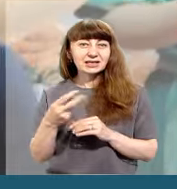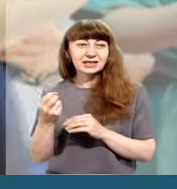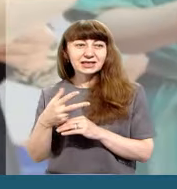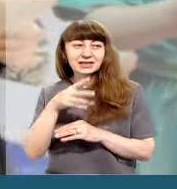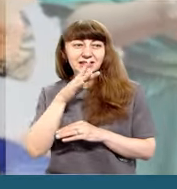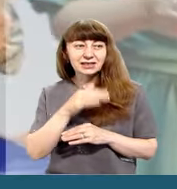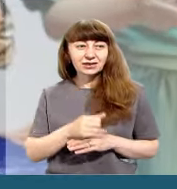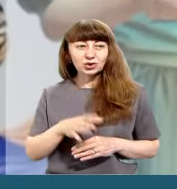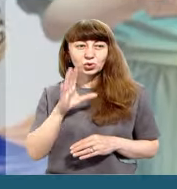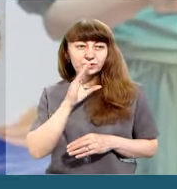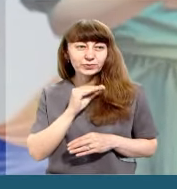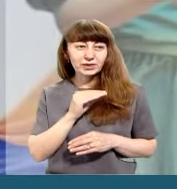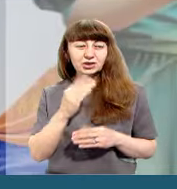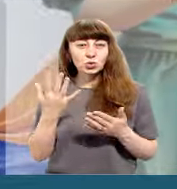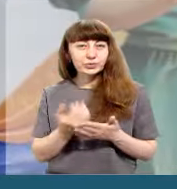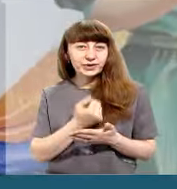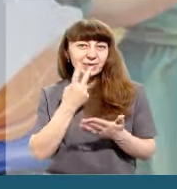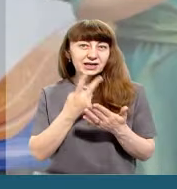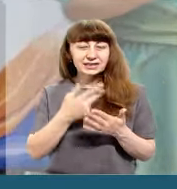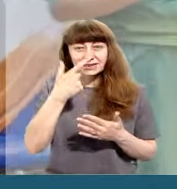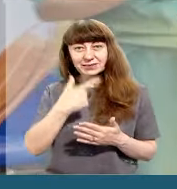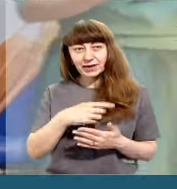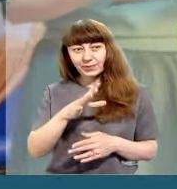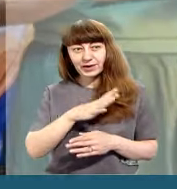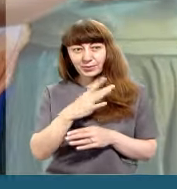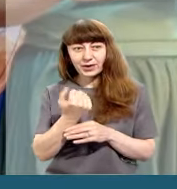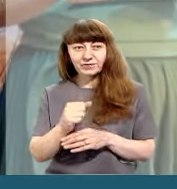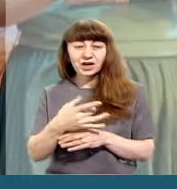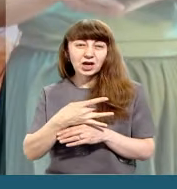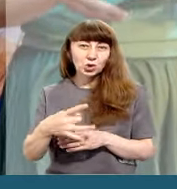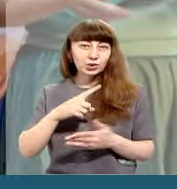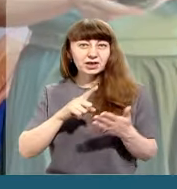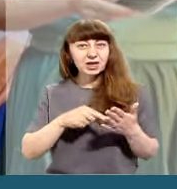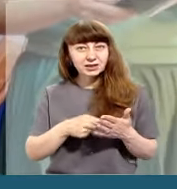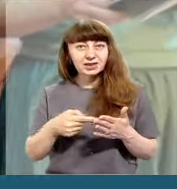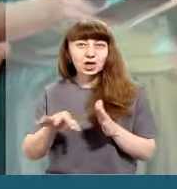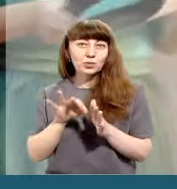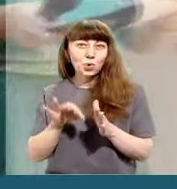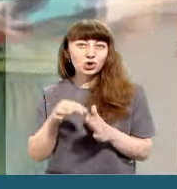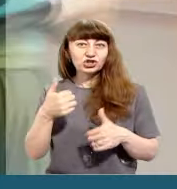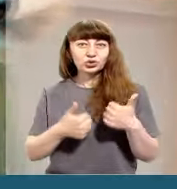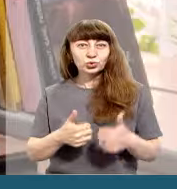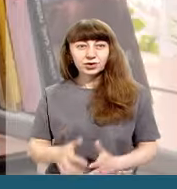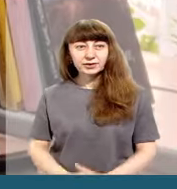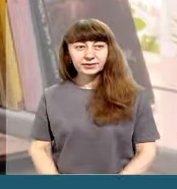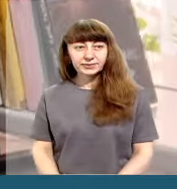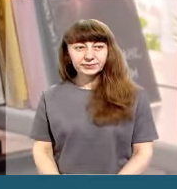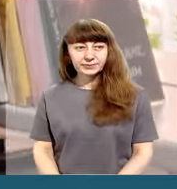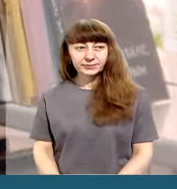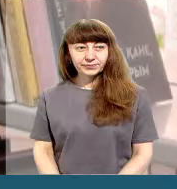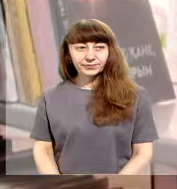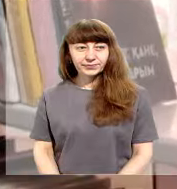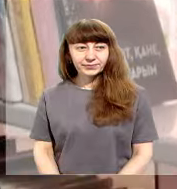лет, которые уже успели успешно заявить о себе и стать победителями в районах, городских и отборочных турах.